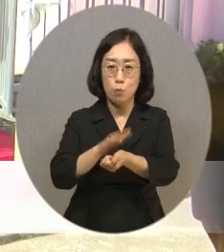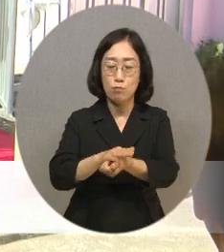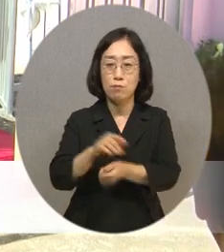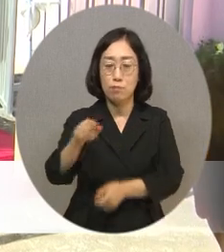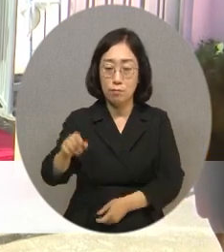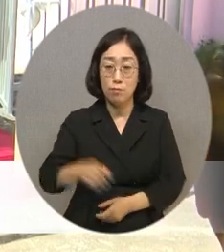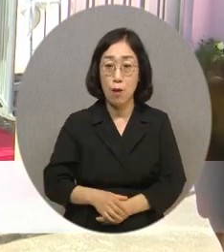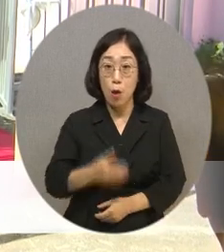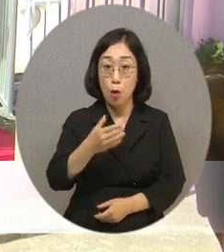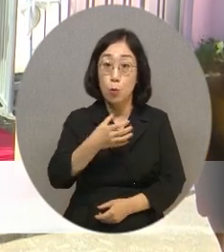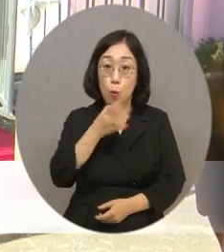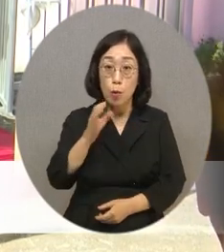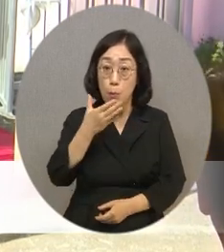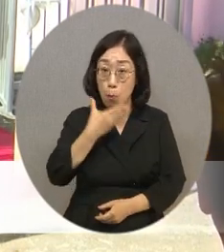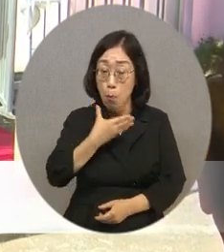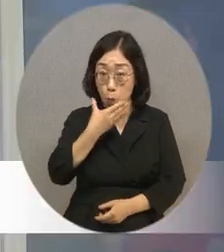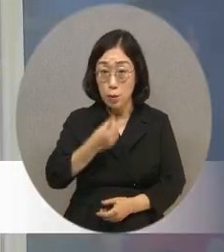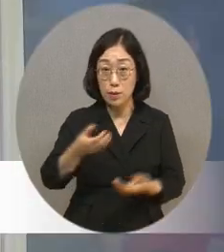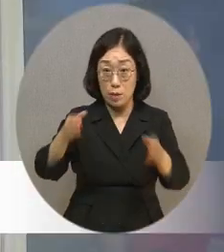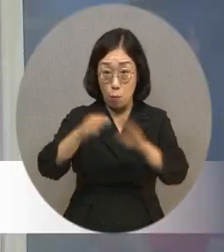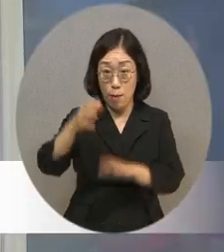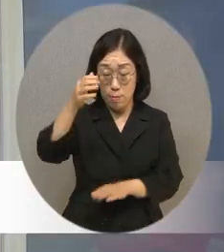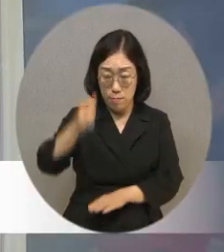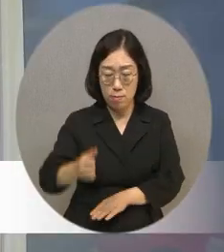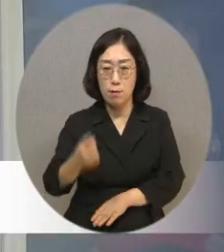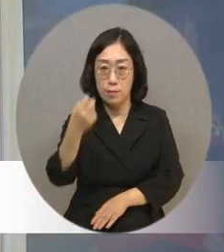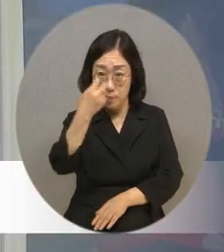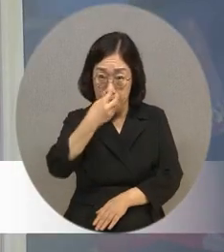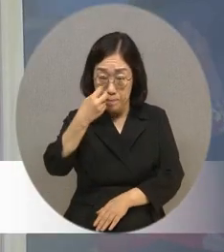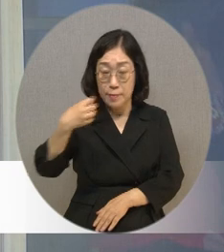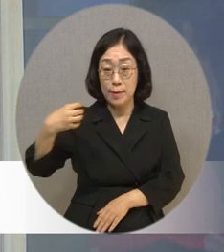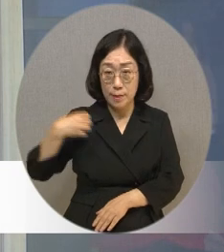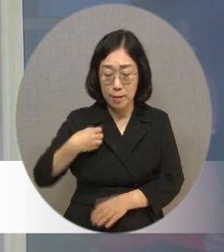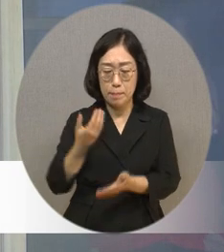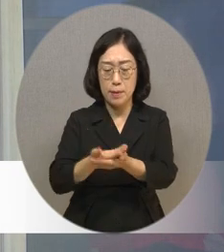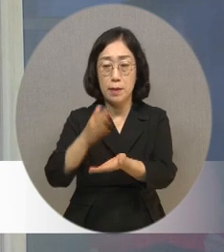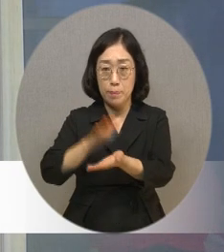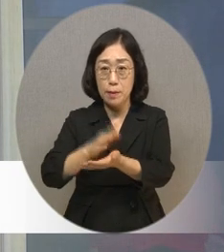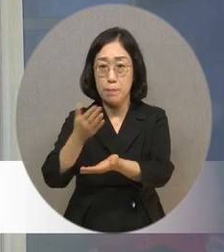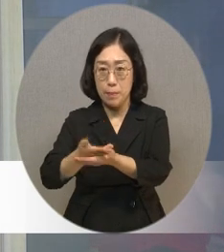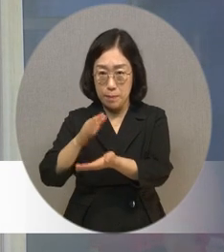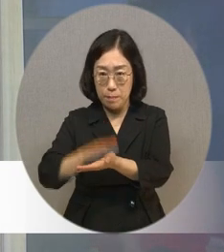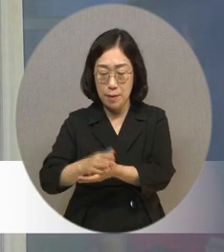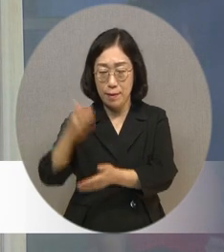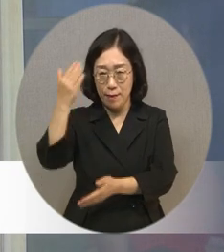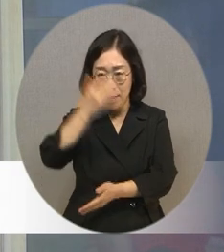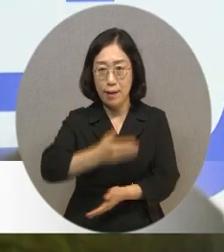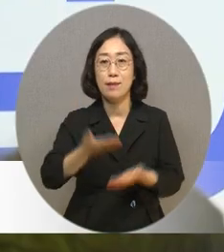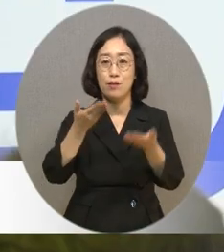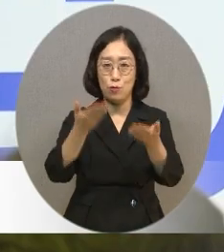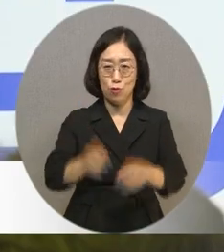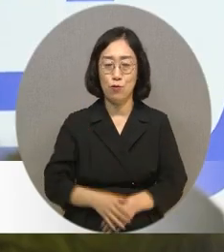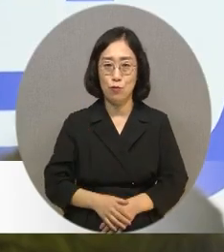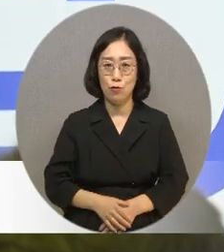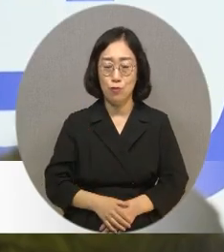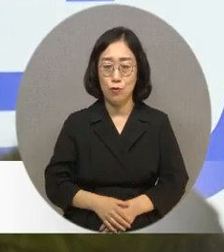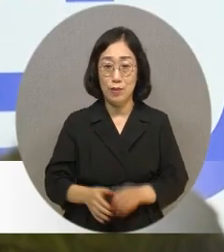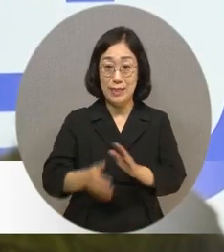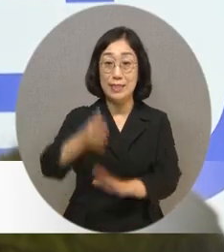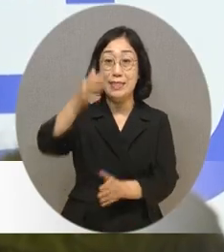여수시 노인 복지관이 맡아 하며 내외로 대대적인 개선 활동이 이루어졌습니다 정기명